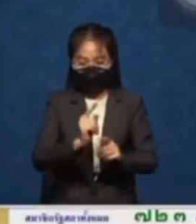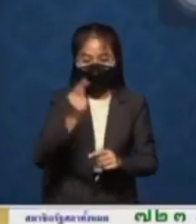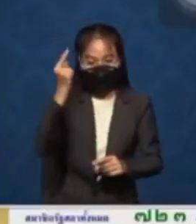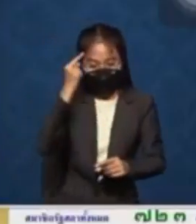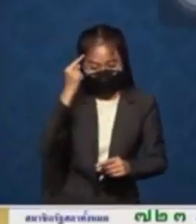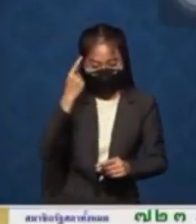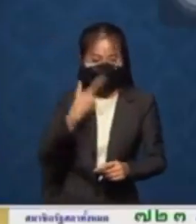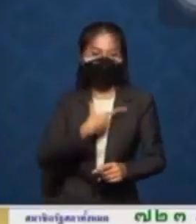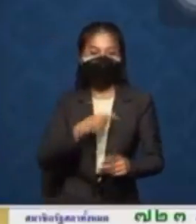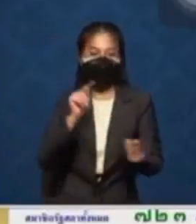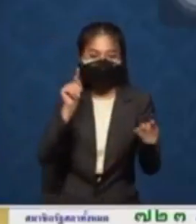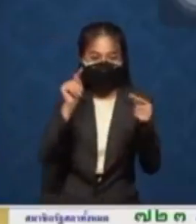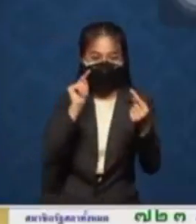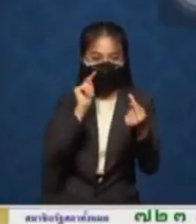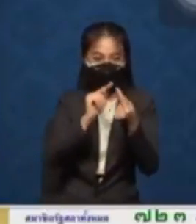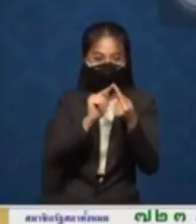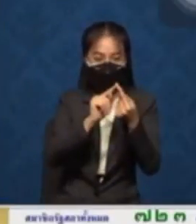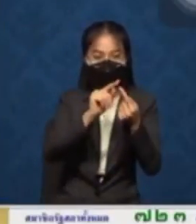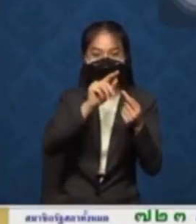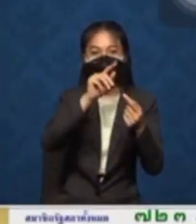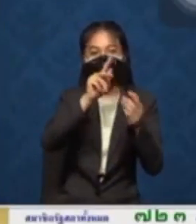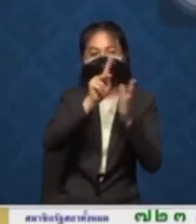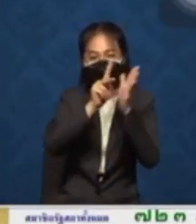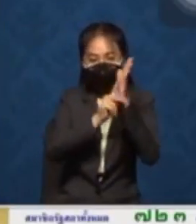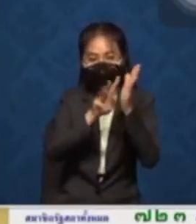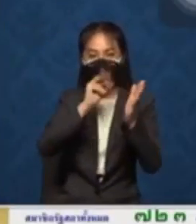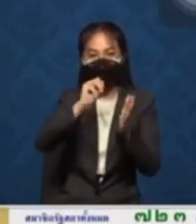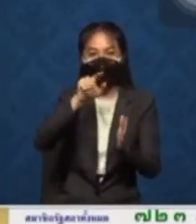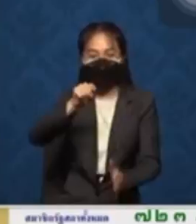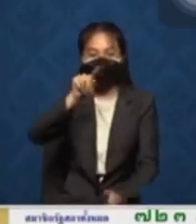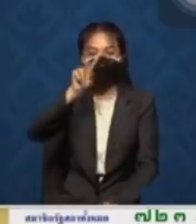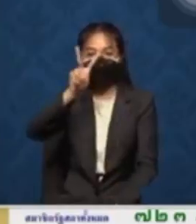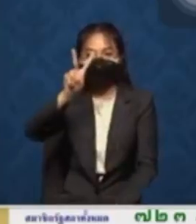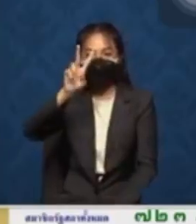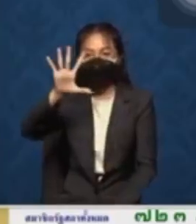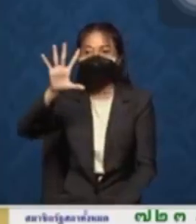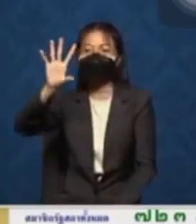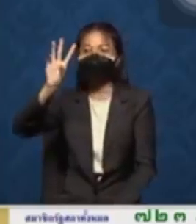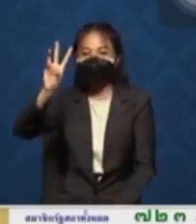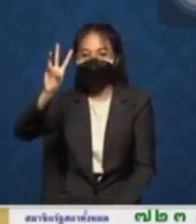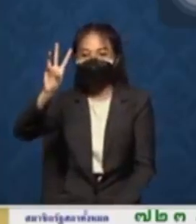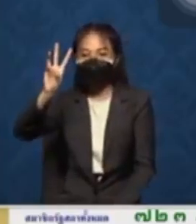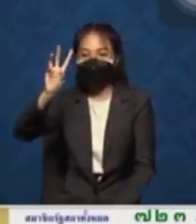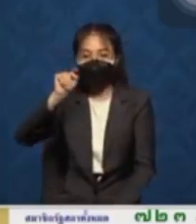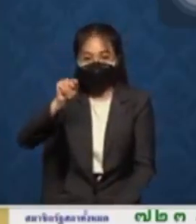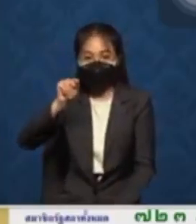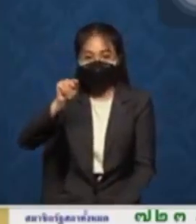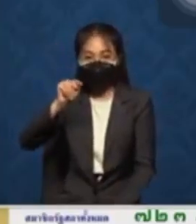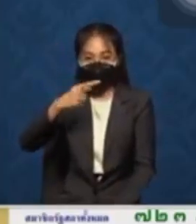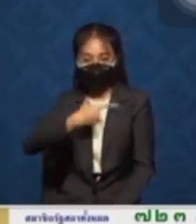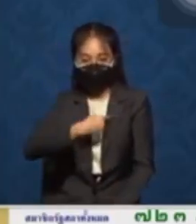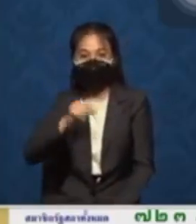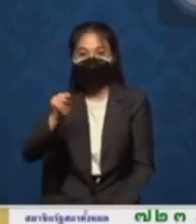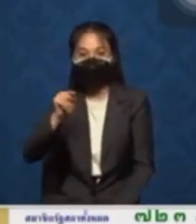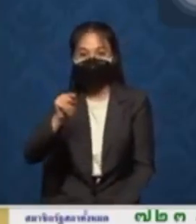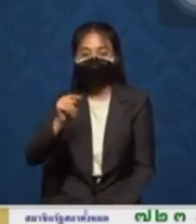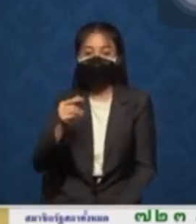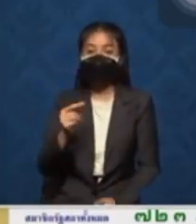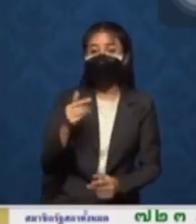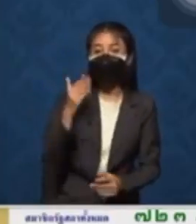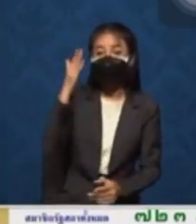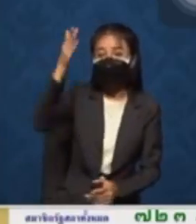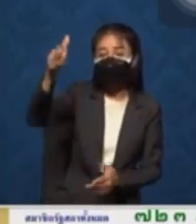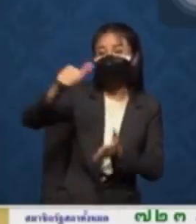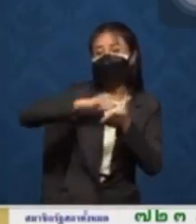ที่อนุญาตให้มีการแก้ไขรัฐธรรมนูญฉบับนี้ได้ท่านอย่าลืมนะครับว่าท่านเองก็ไม่ได้ขัดขวางอะไรเมื่อไม่กี่เดือนที่แล้วมีการเสน